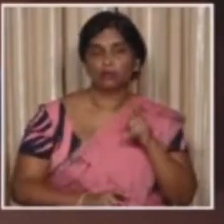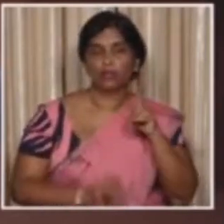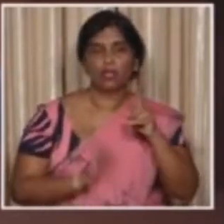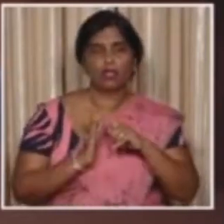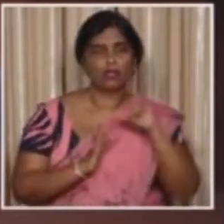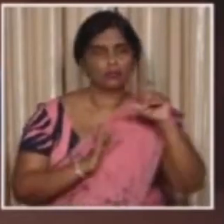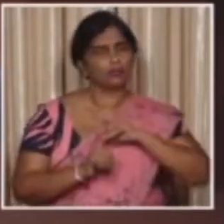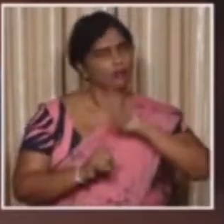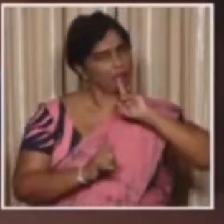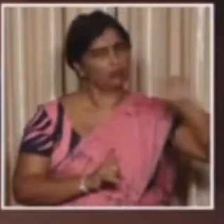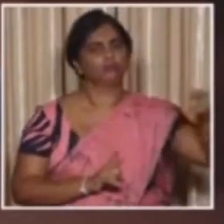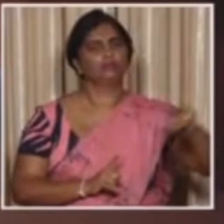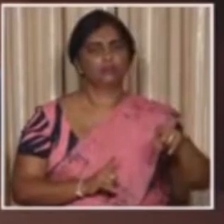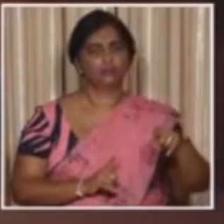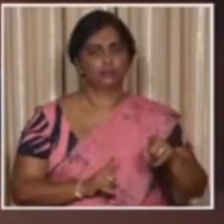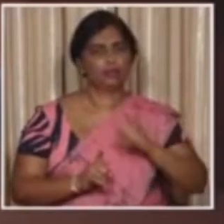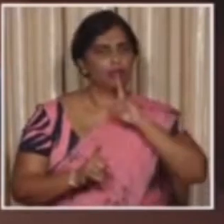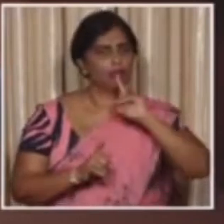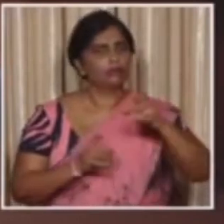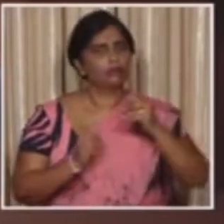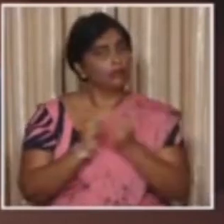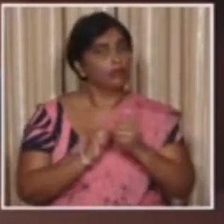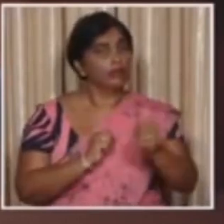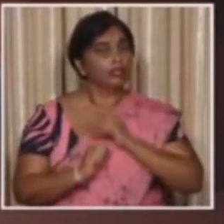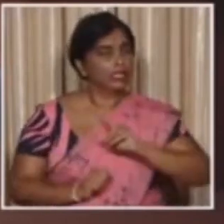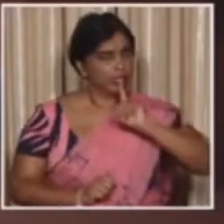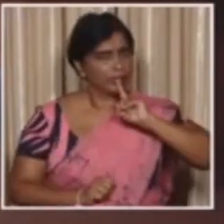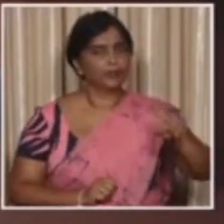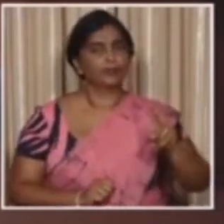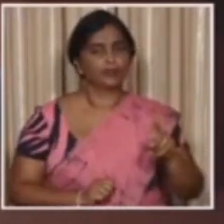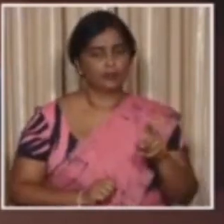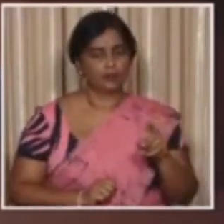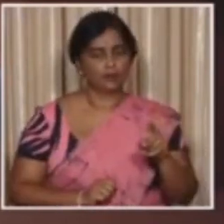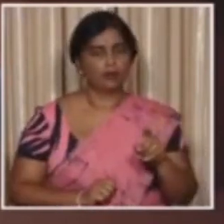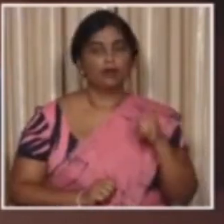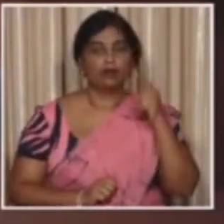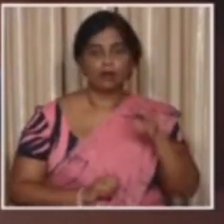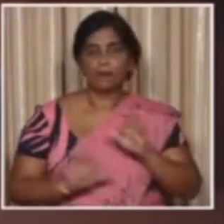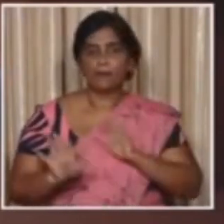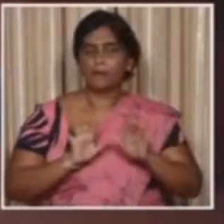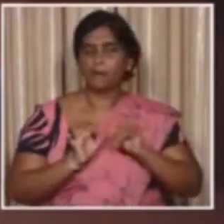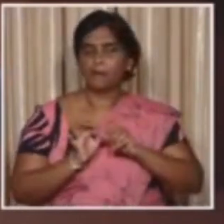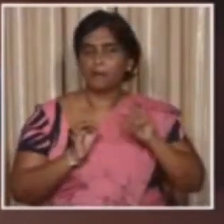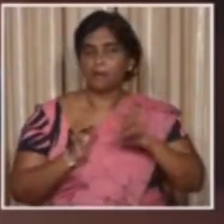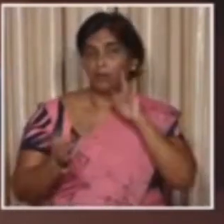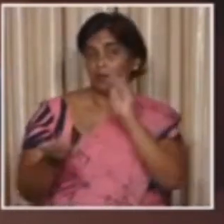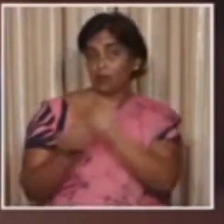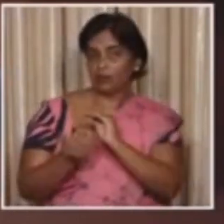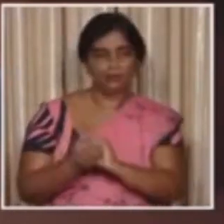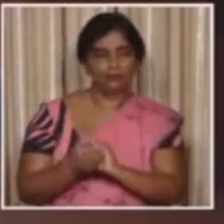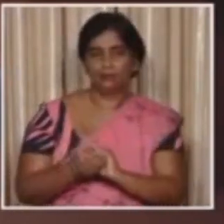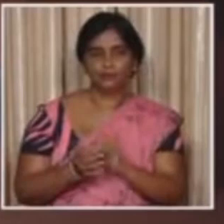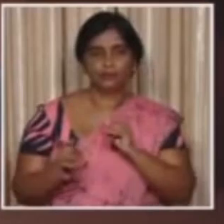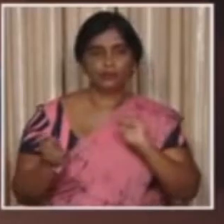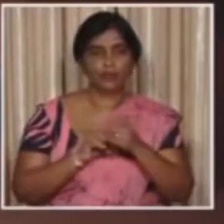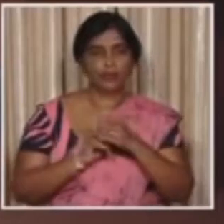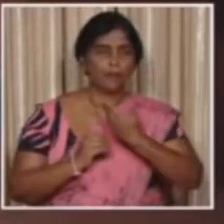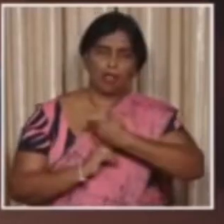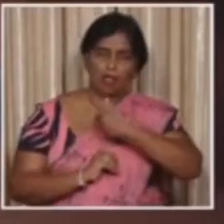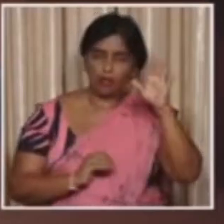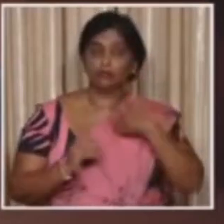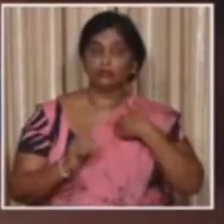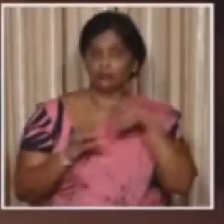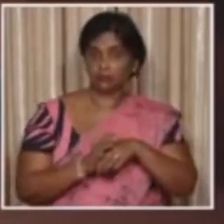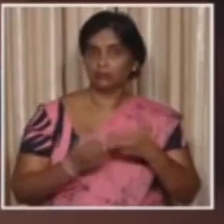kat keling katakan. Katakanlah mereka kerana kita pilih mati puna. Ini saya palak mandal rekawan dengan ini. Saya palak mandal lihat kerana orang terhitap